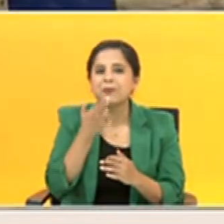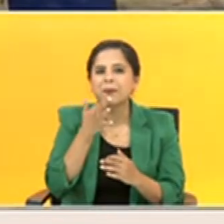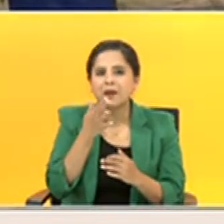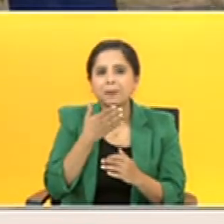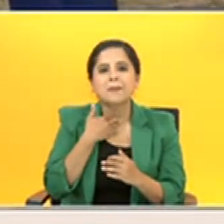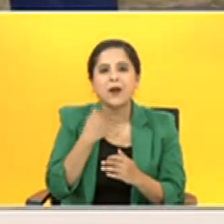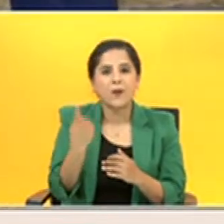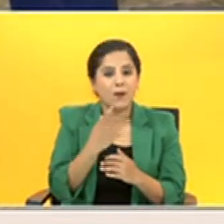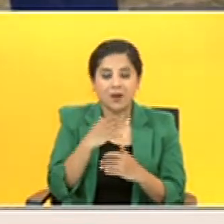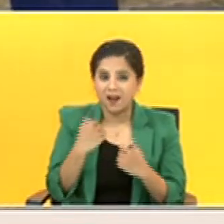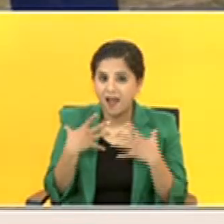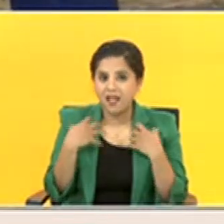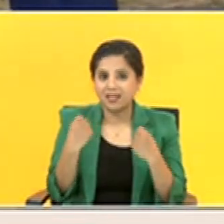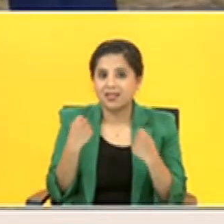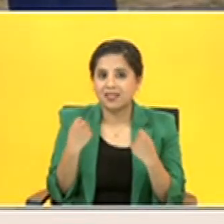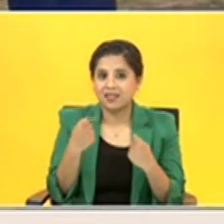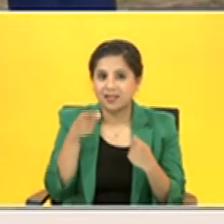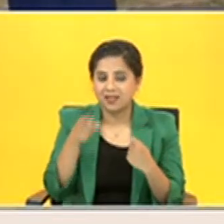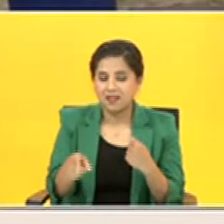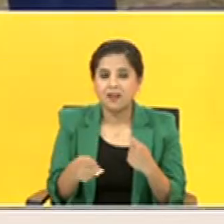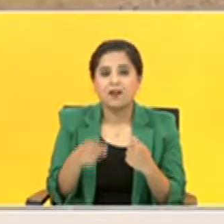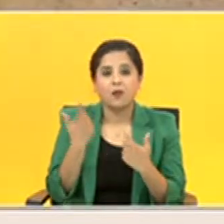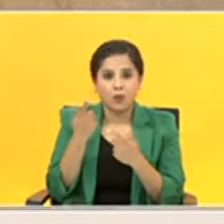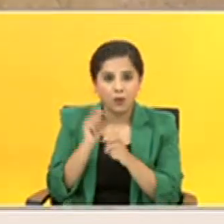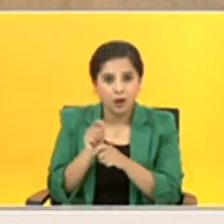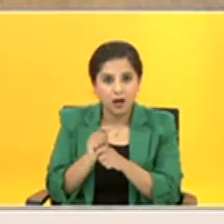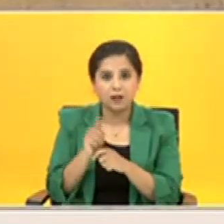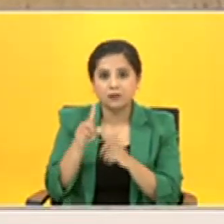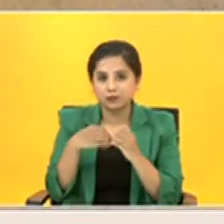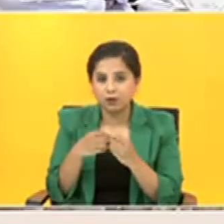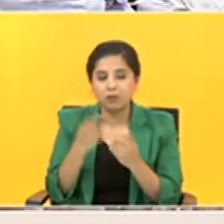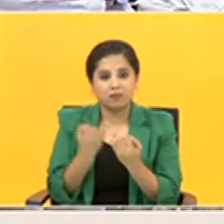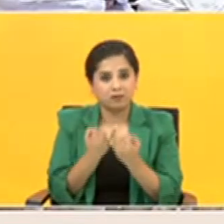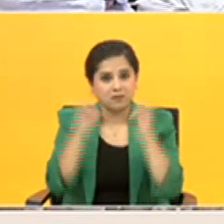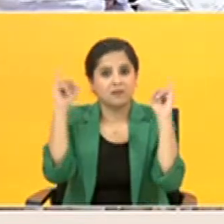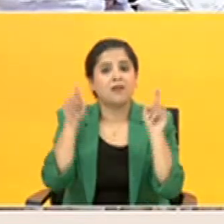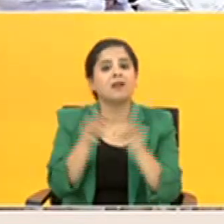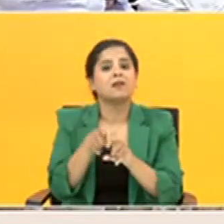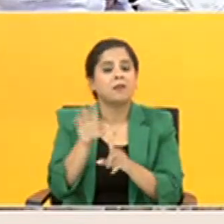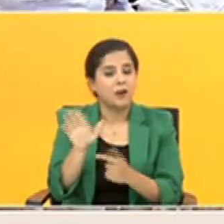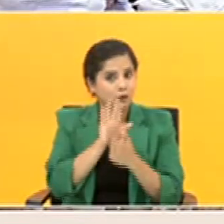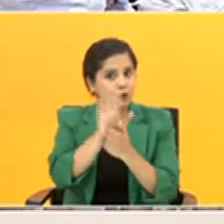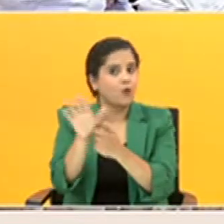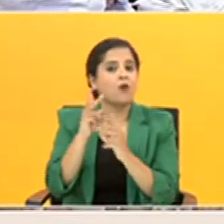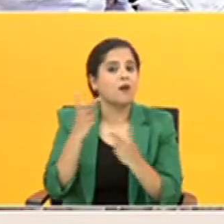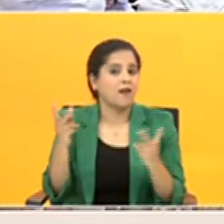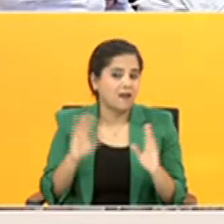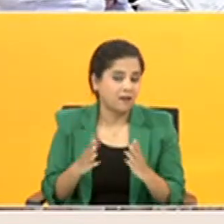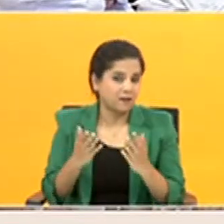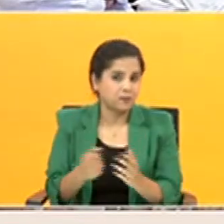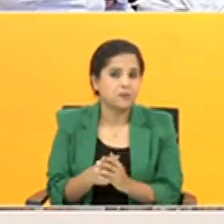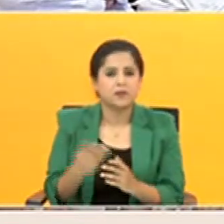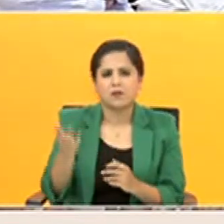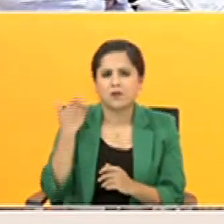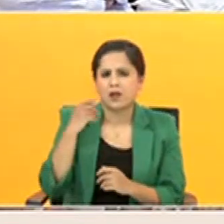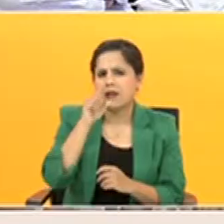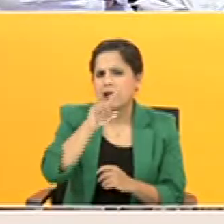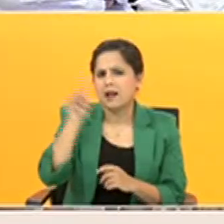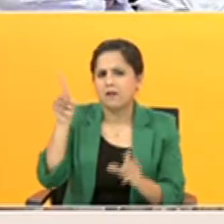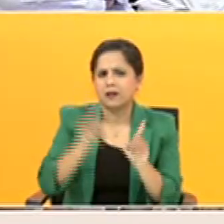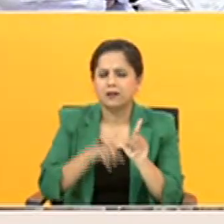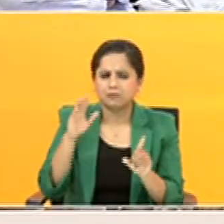बल्कि सेहत, स्वरोजगार और आत्मनिर्भरता की मिसाल भी है। पिछले 11 वर्षों